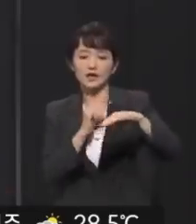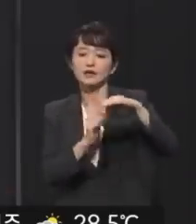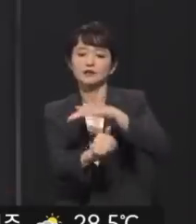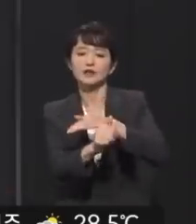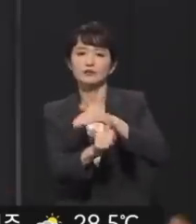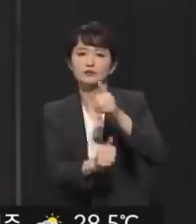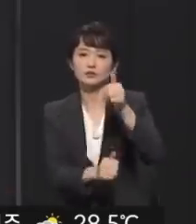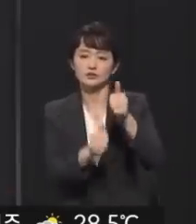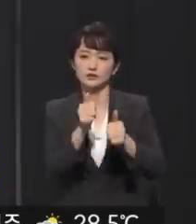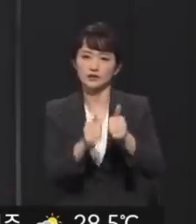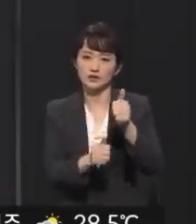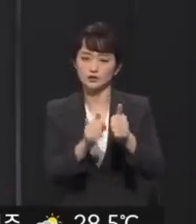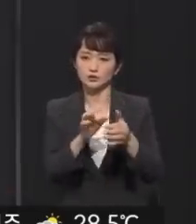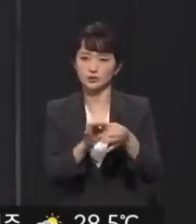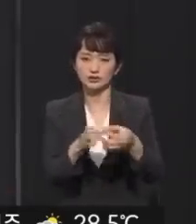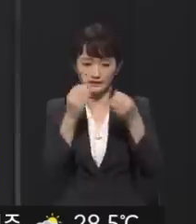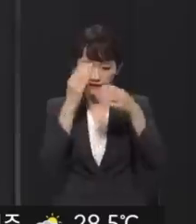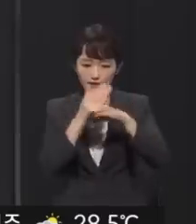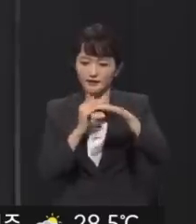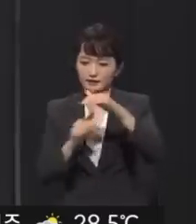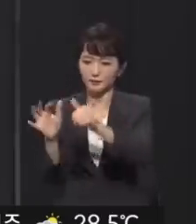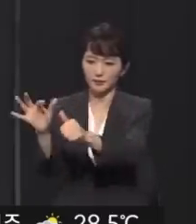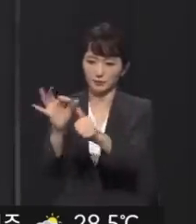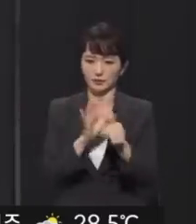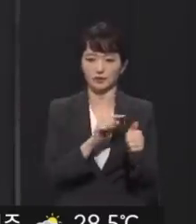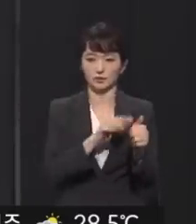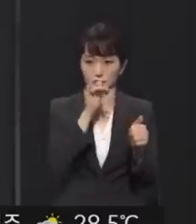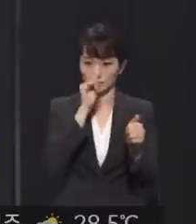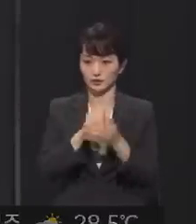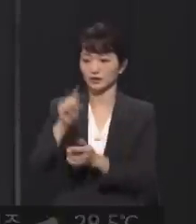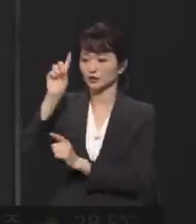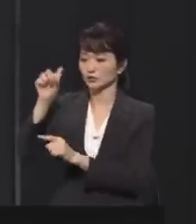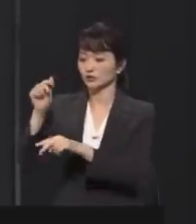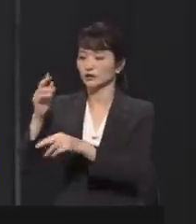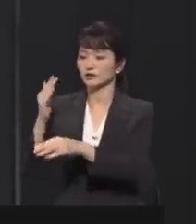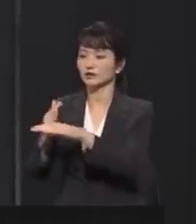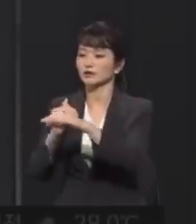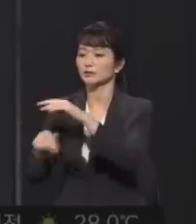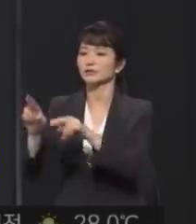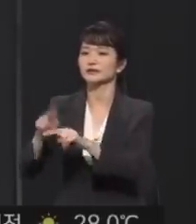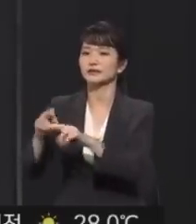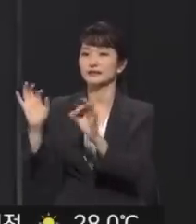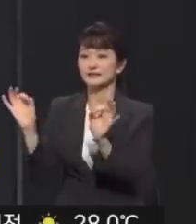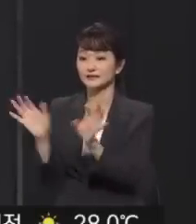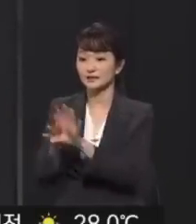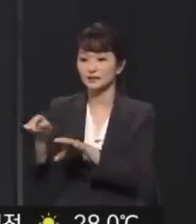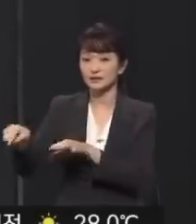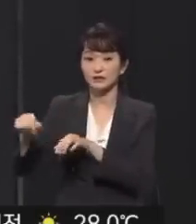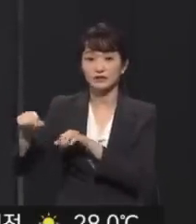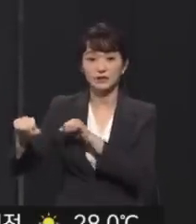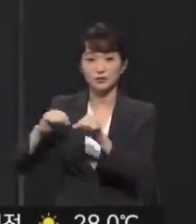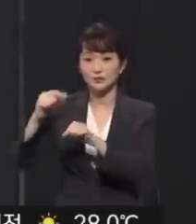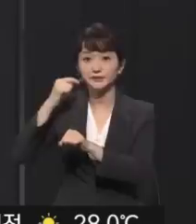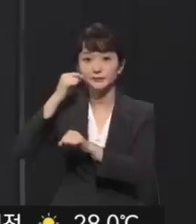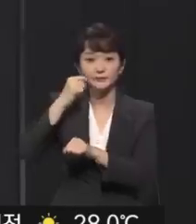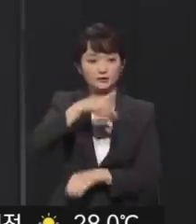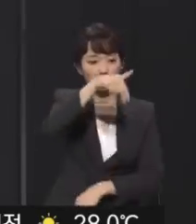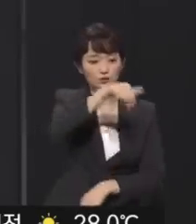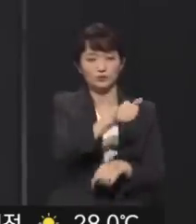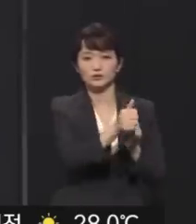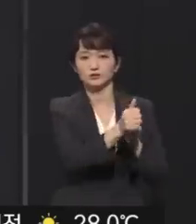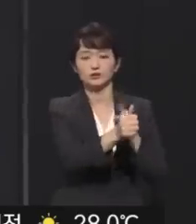있으니까 그렇게 되면 이준석 대표의 대표 직위가 없어지는 거잖아요 2 그래서 그 행위를 하지 못하도록 좋은